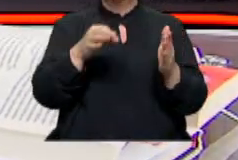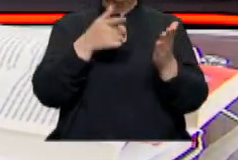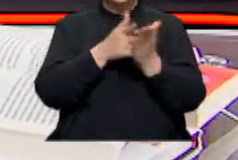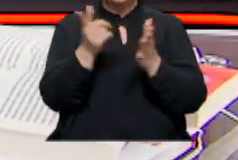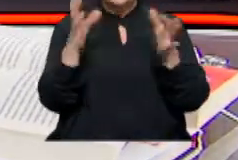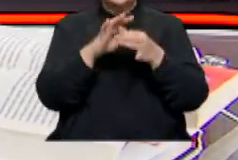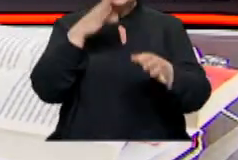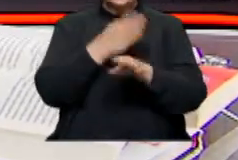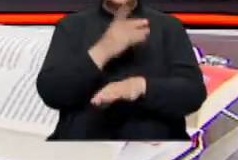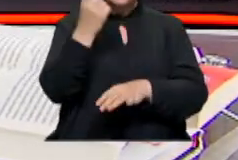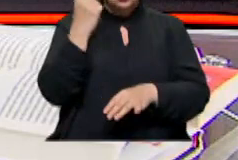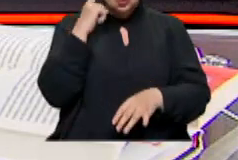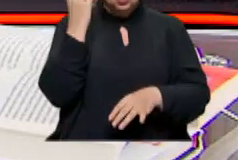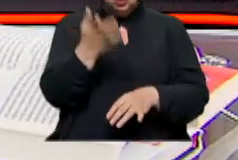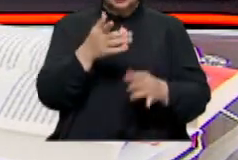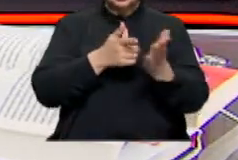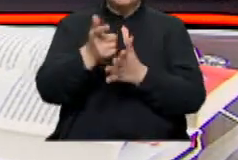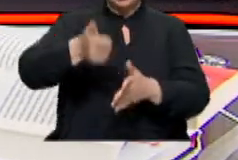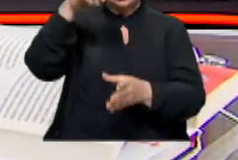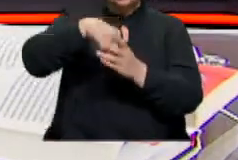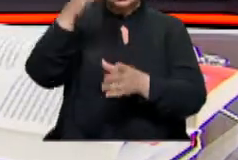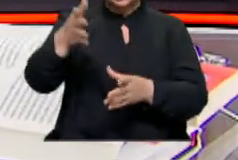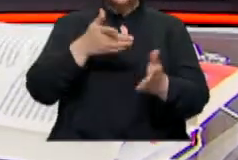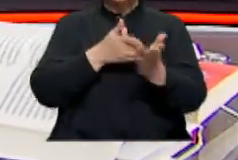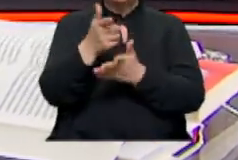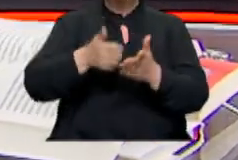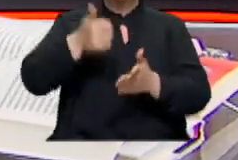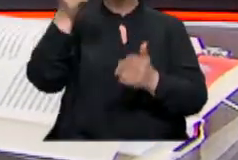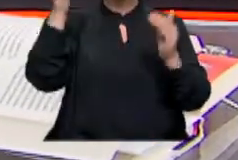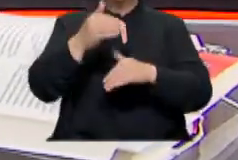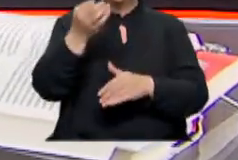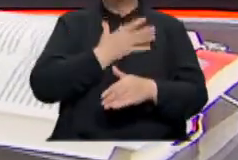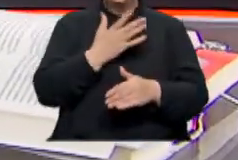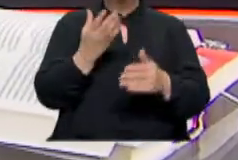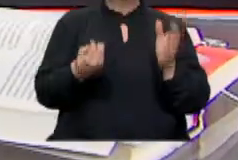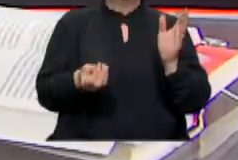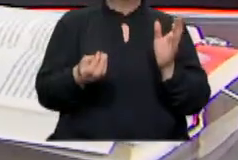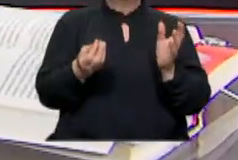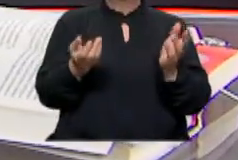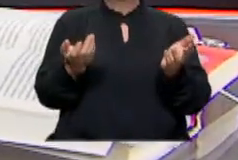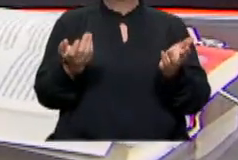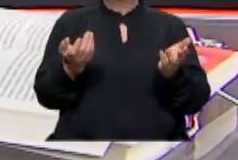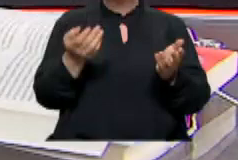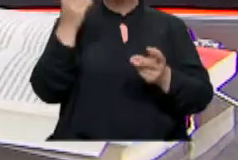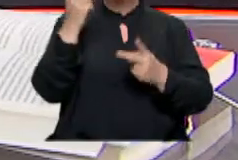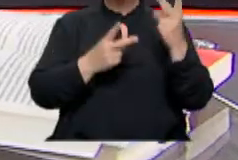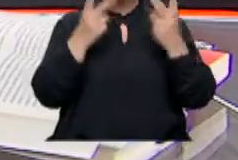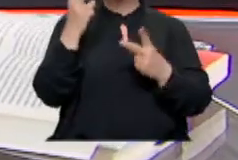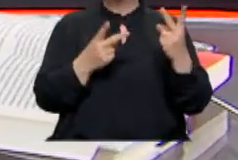tarımla ilgili gerçekten bir şey duydunuz mu Tarım Bakanlığı'ndan? Tarım Bakanlığı'ndan gelen haberler, çıkan efendim bir